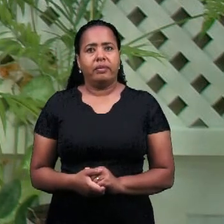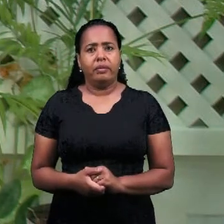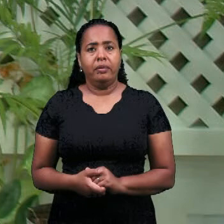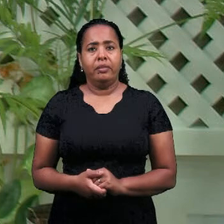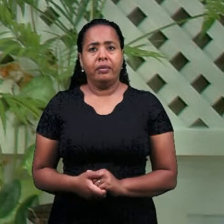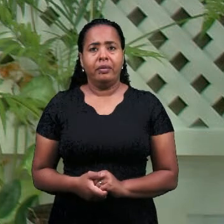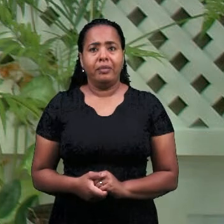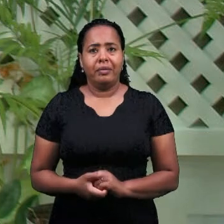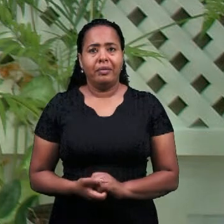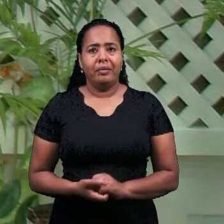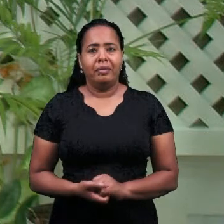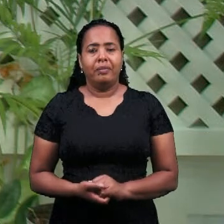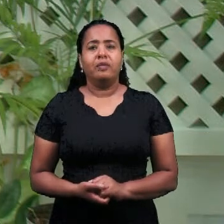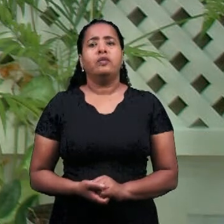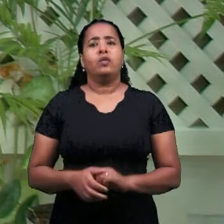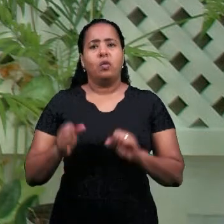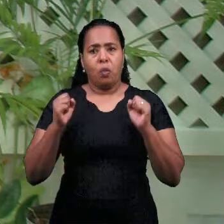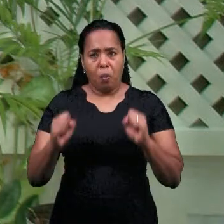bien aimé,